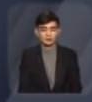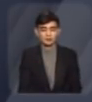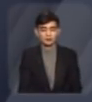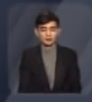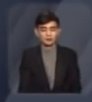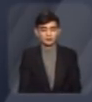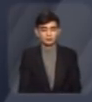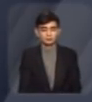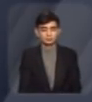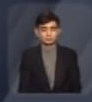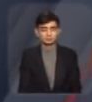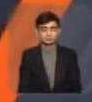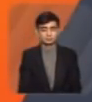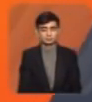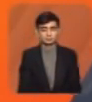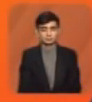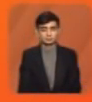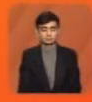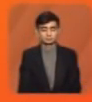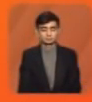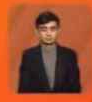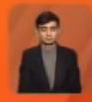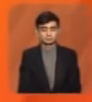теңгеден төлей берем, ондай да дұрыс емес.